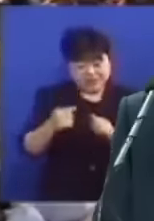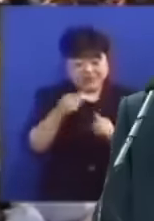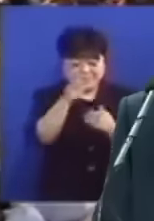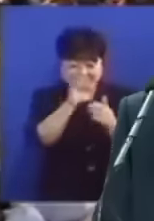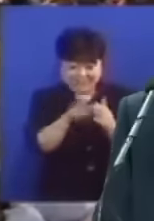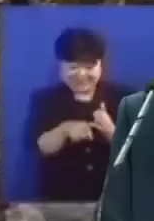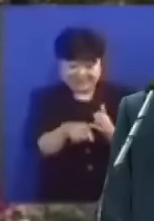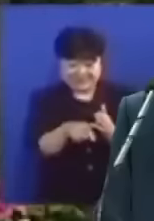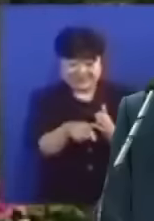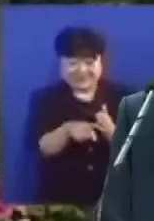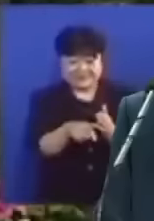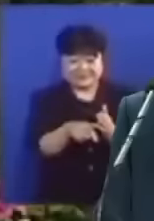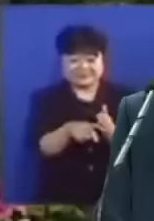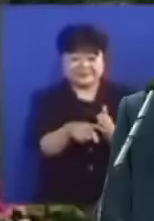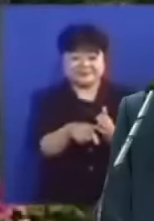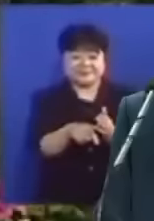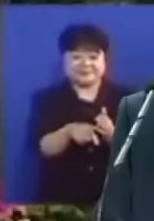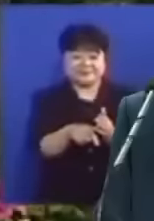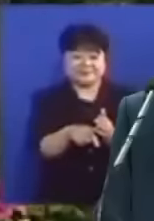때